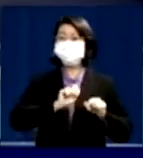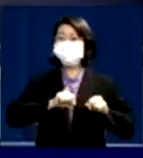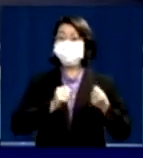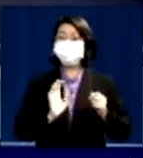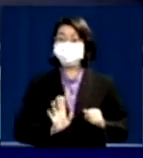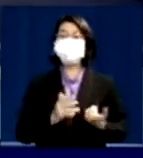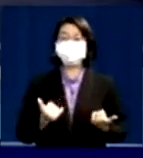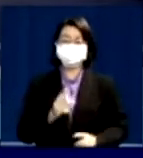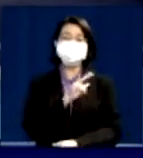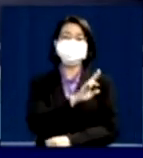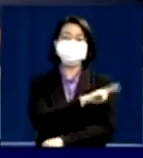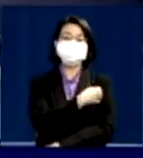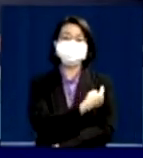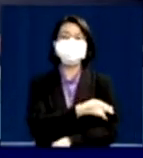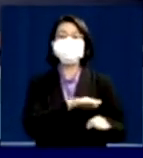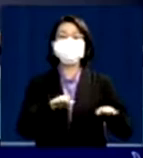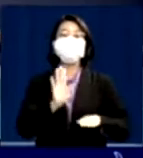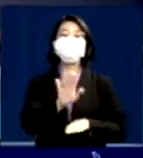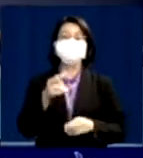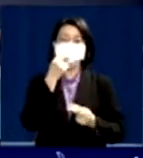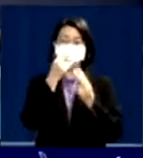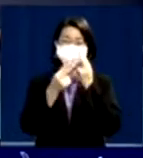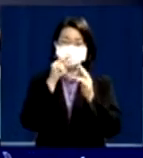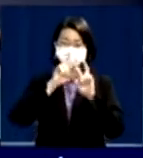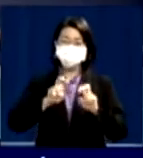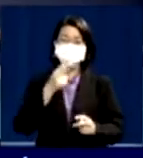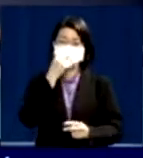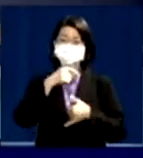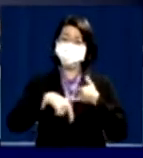ละจังหวัดกันได้ด้วย ใช่ครับเมื่อสักครู่นี้เป็นบรรยากาศของการฉีดวัคซีนเข็มแรก